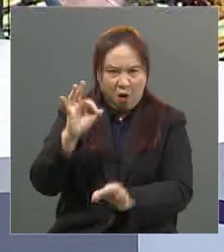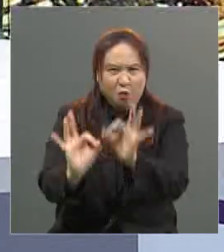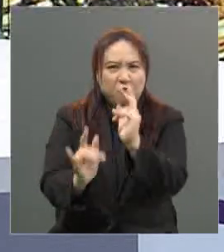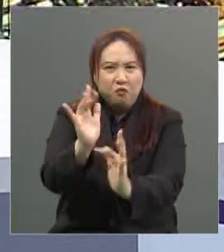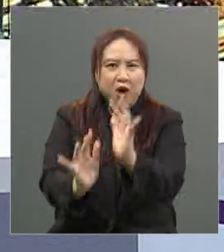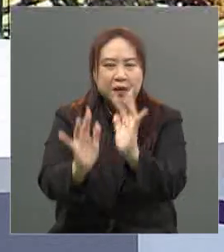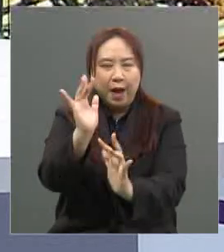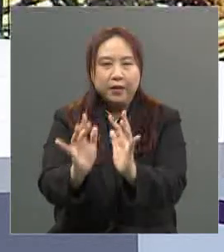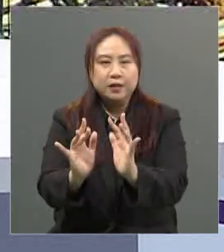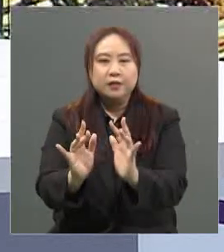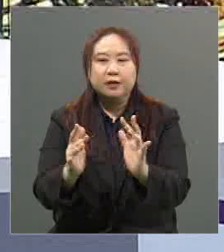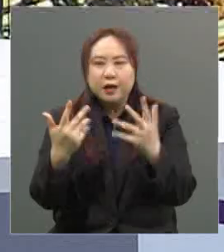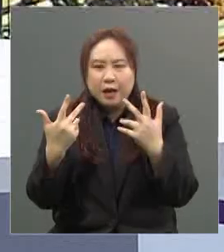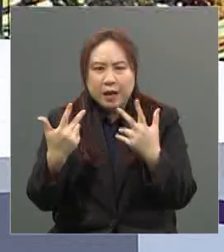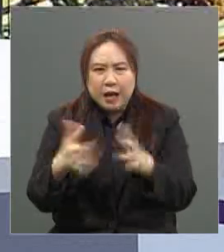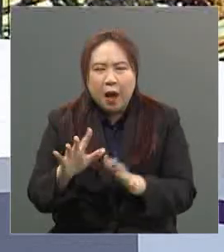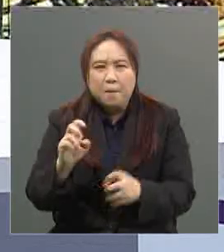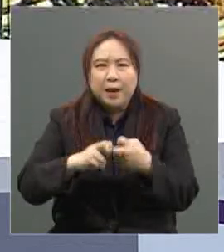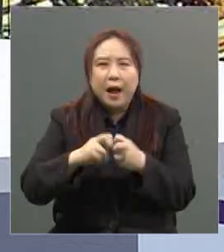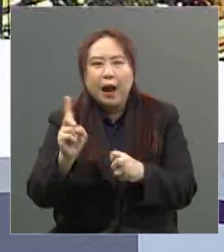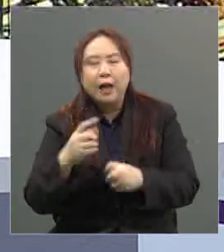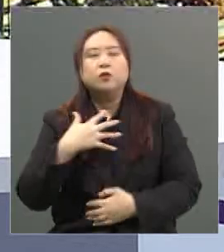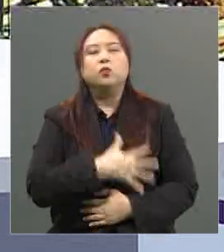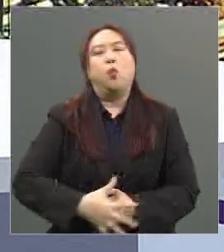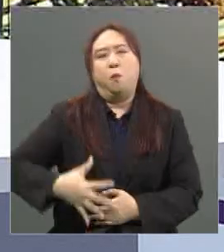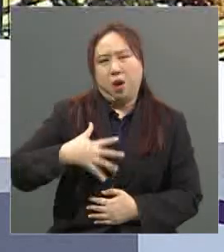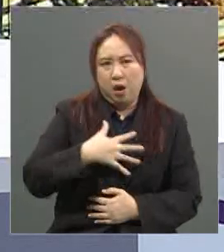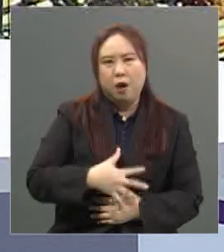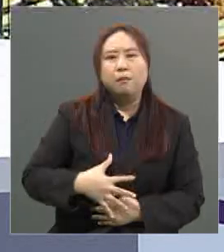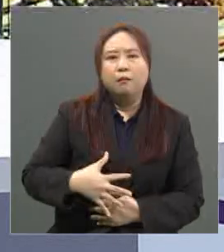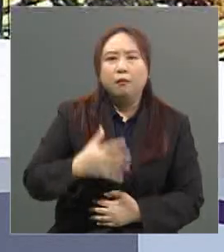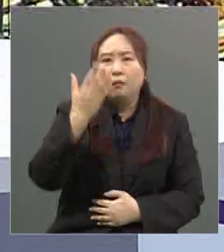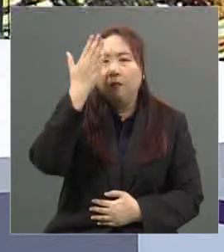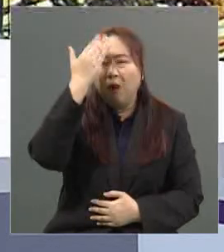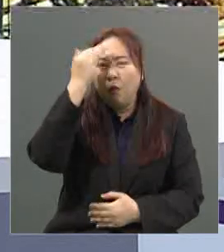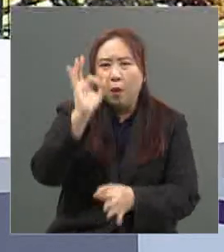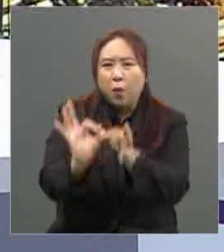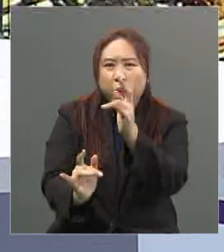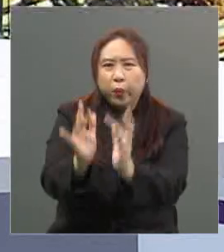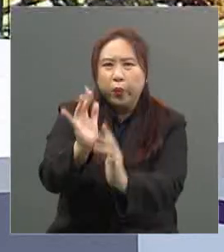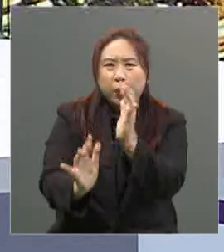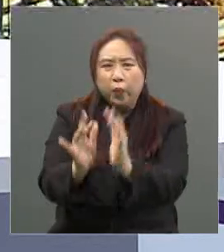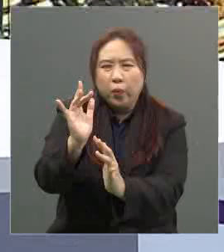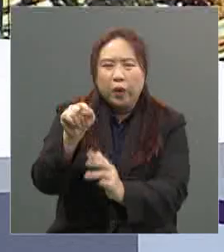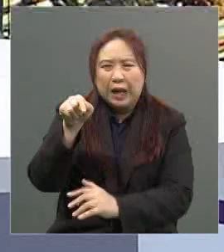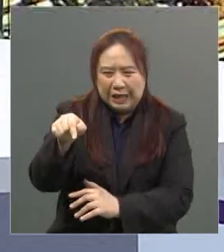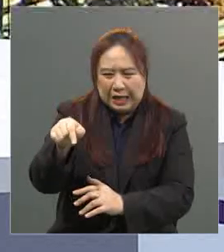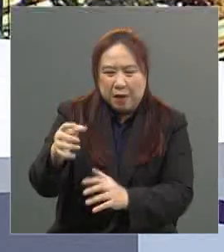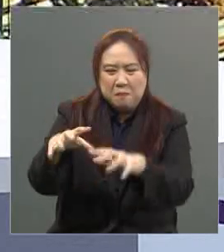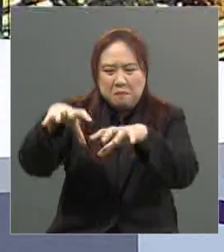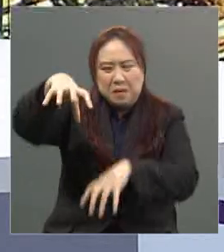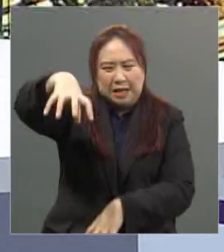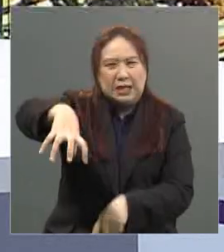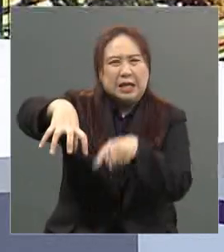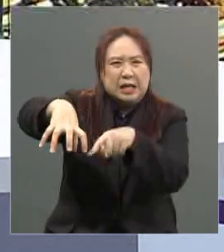ทีนี้ที่มันเป็นประเด็นเนี่ยก็คือเรื่องของสุขภาพเพราะว่าสิ่งที่มันไม้ไหม้ที่โกดังร้างแล้วโกดังร้างอันเนี้ยเป็น